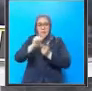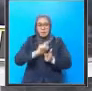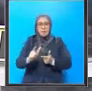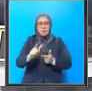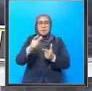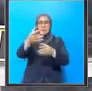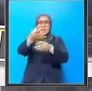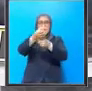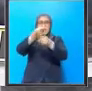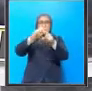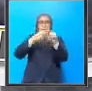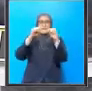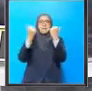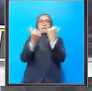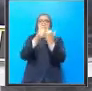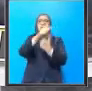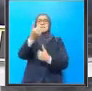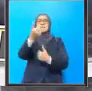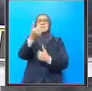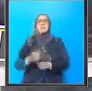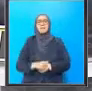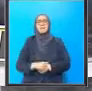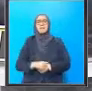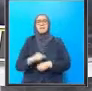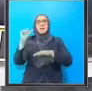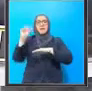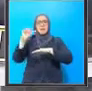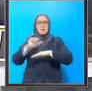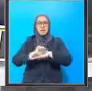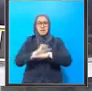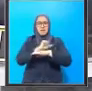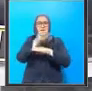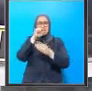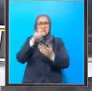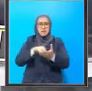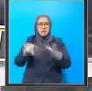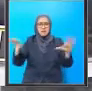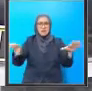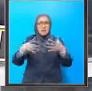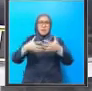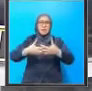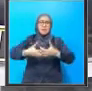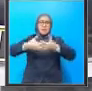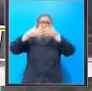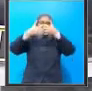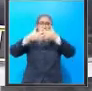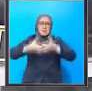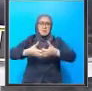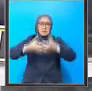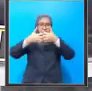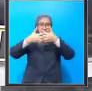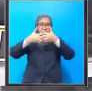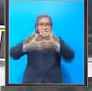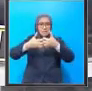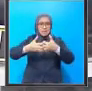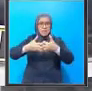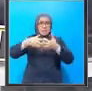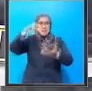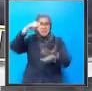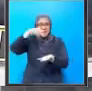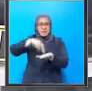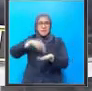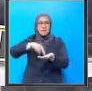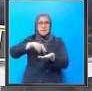lain. Amalan sebegini buat kilang ini masih belum boleh